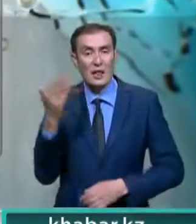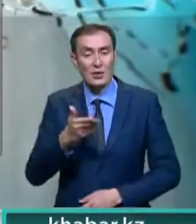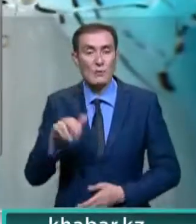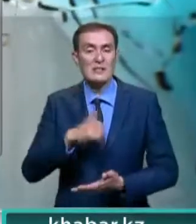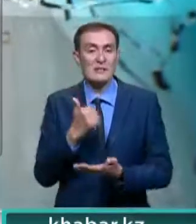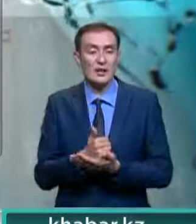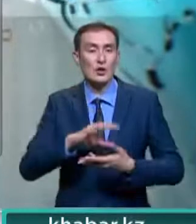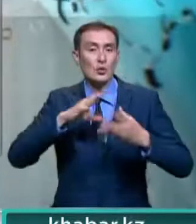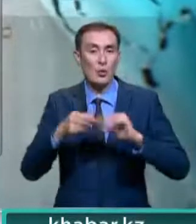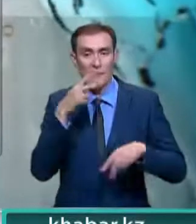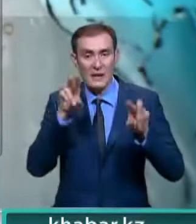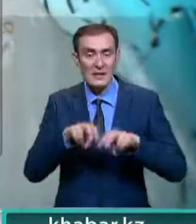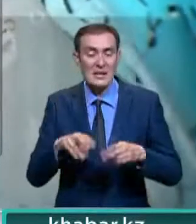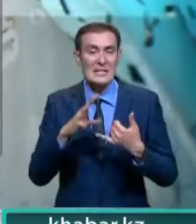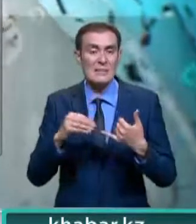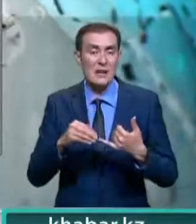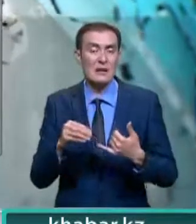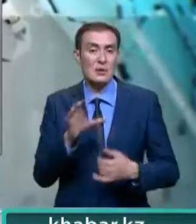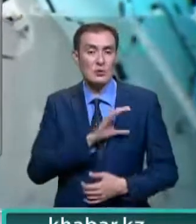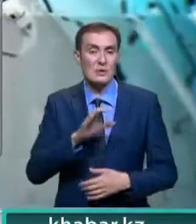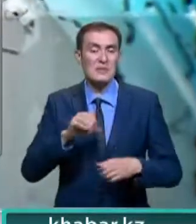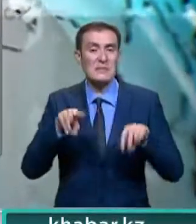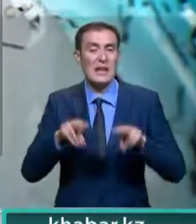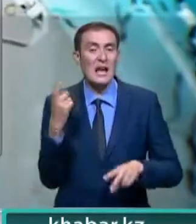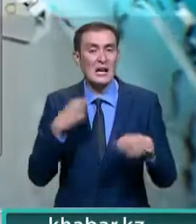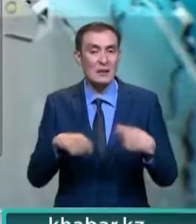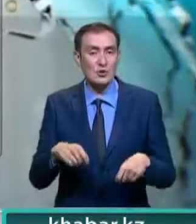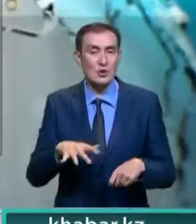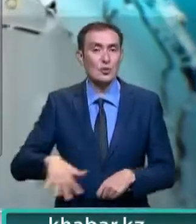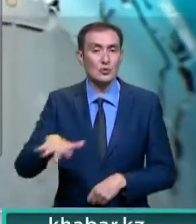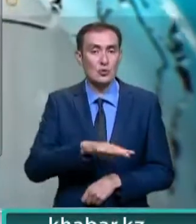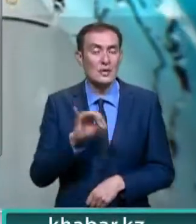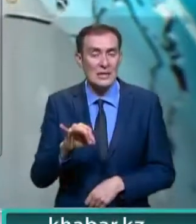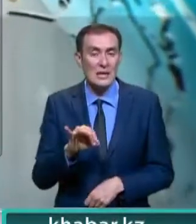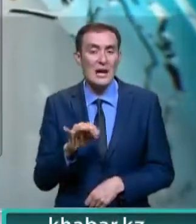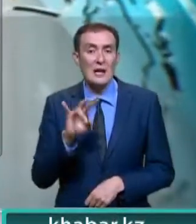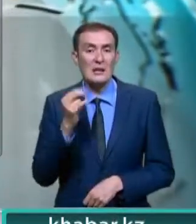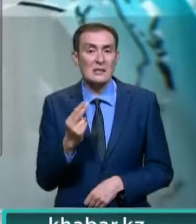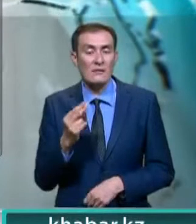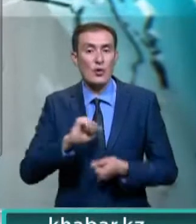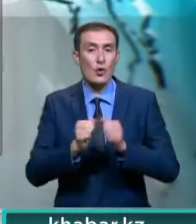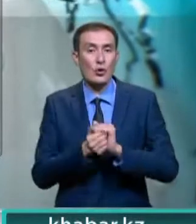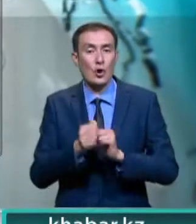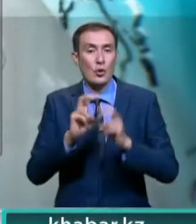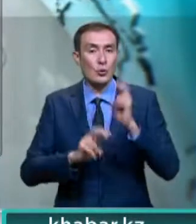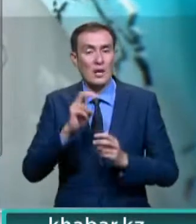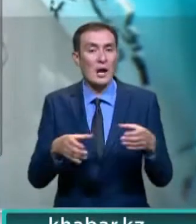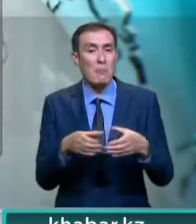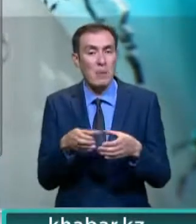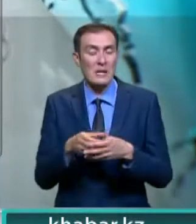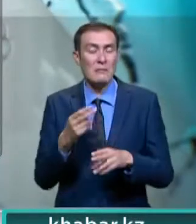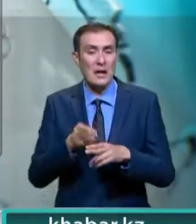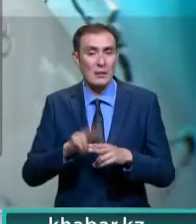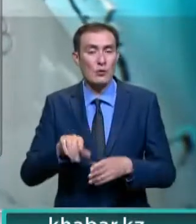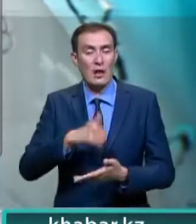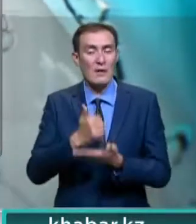итогах проверок управления земельными ресурсами, специальных экономических зон и одной из национальных горнорудных компаний. По итогам